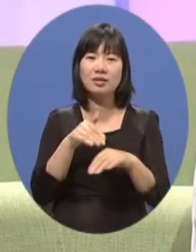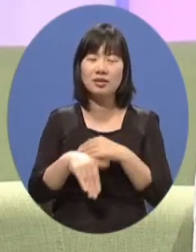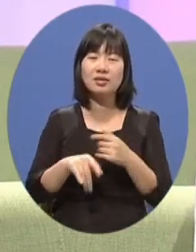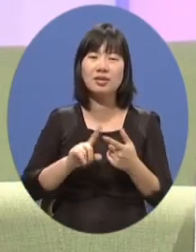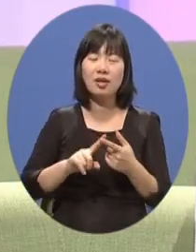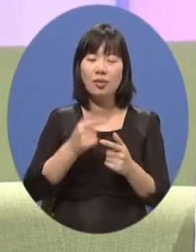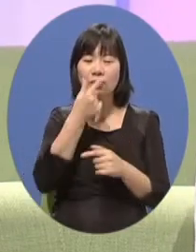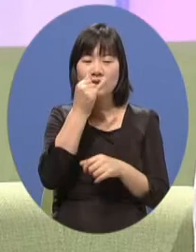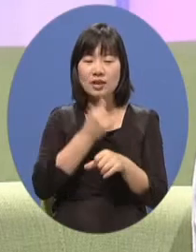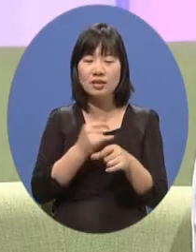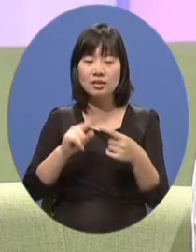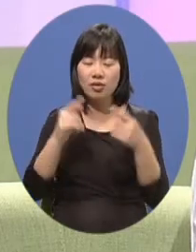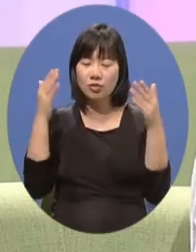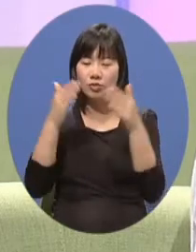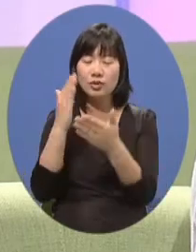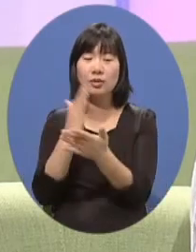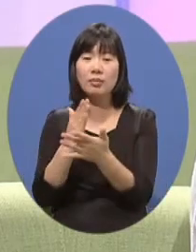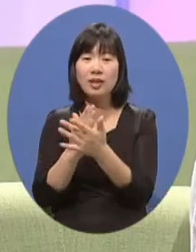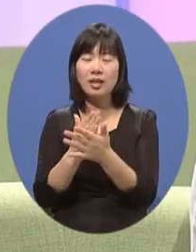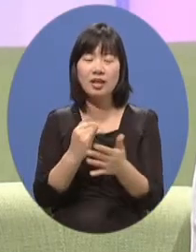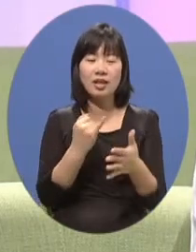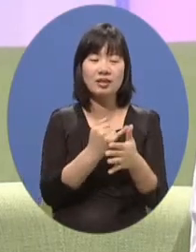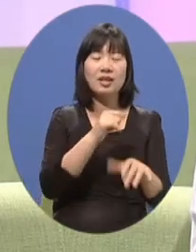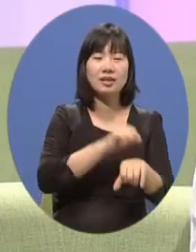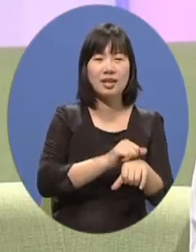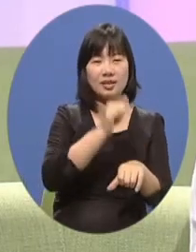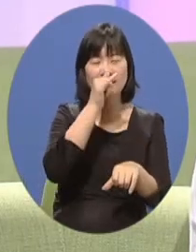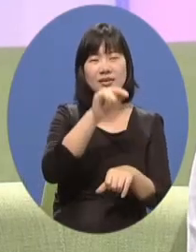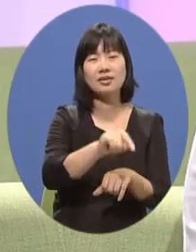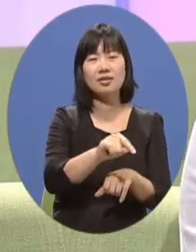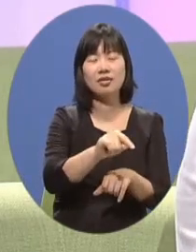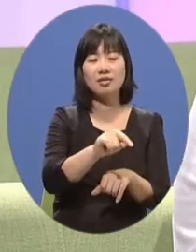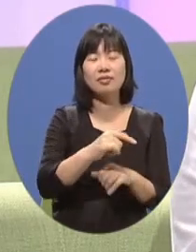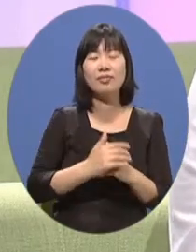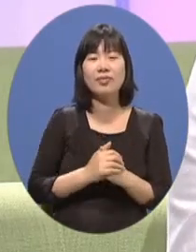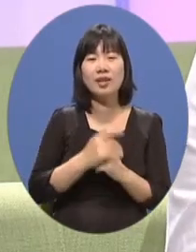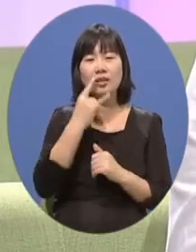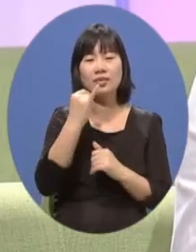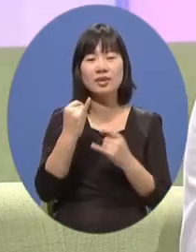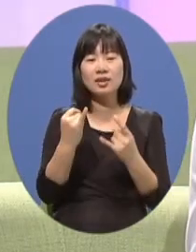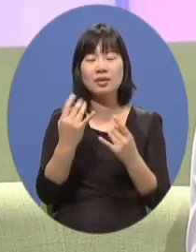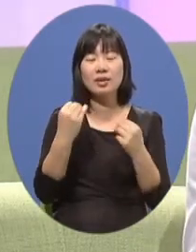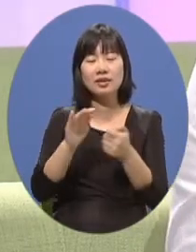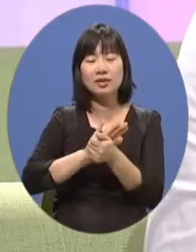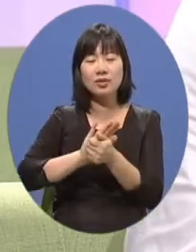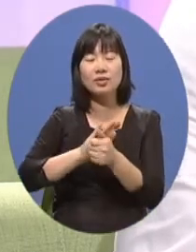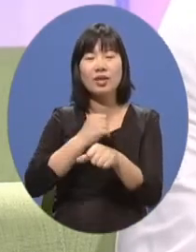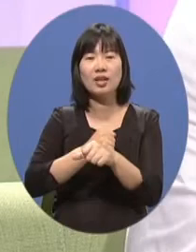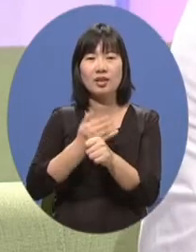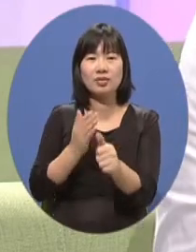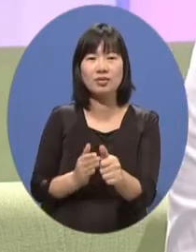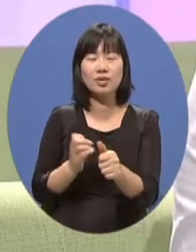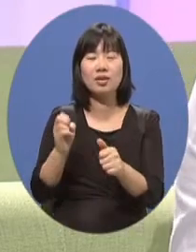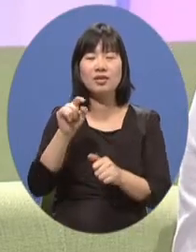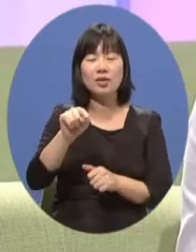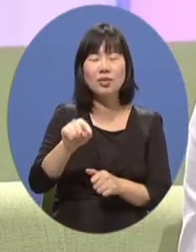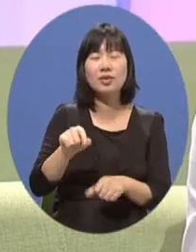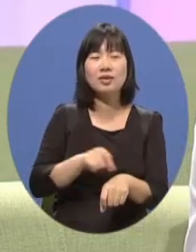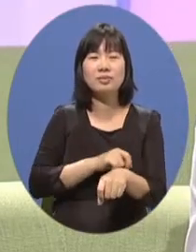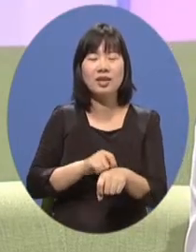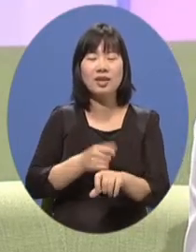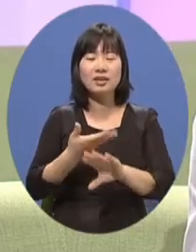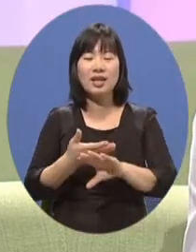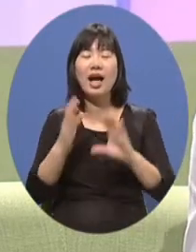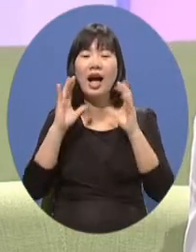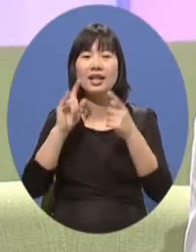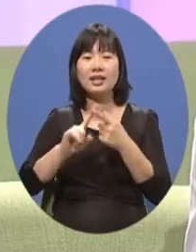이렇게 부족한 것에 초점을 두지 말고 하은이가 잘할 수 있는 점에 어머니께서 많이 격려를 해주시고 너는 네.